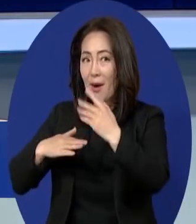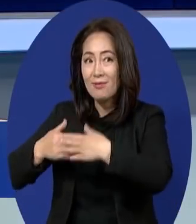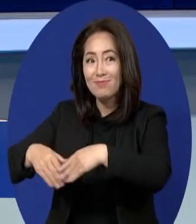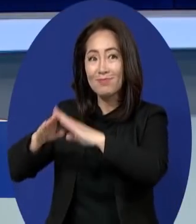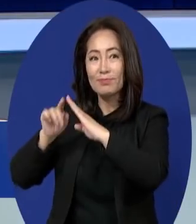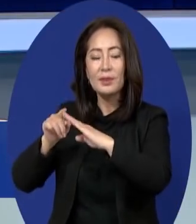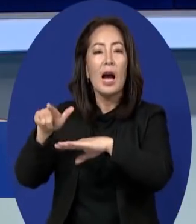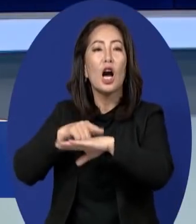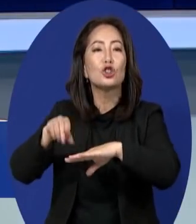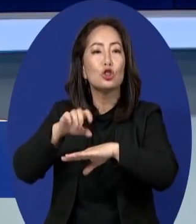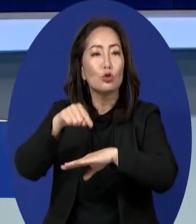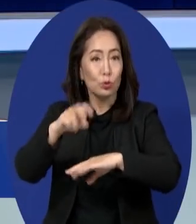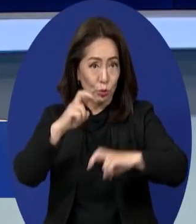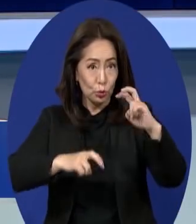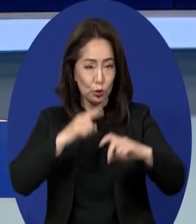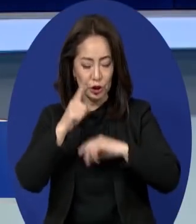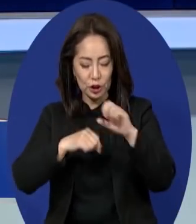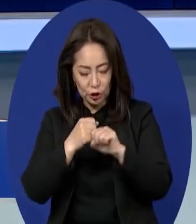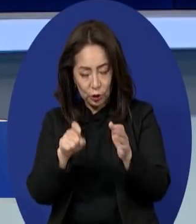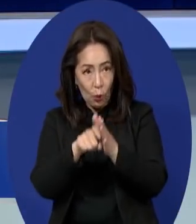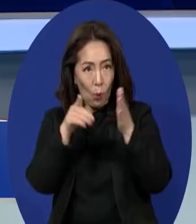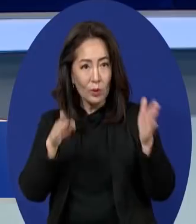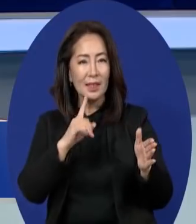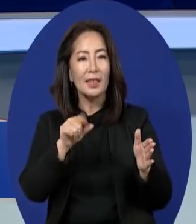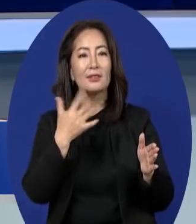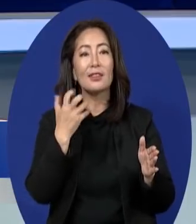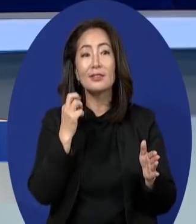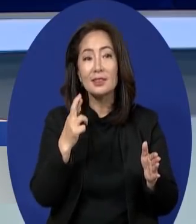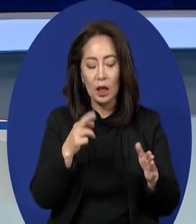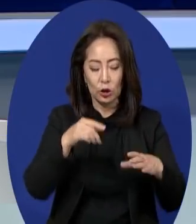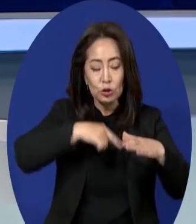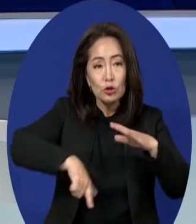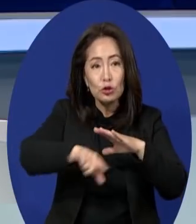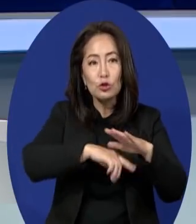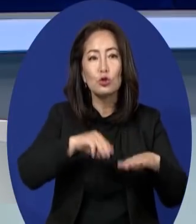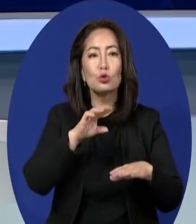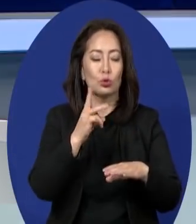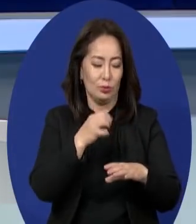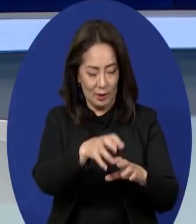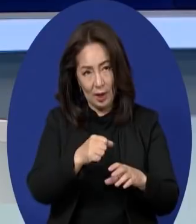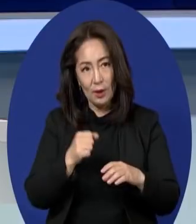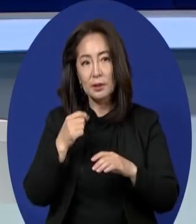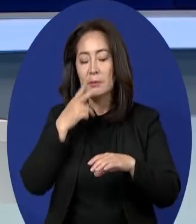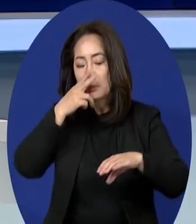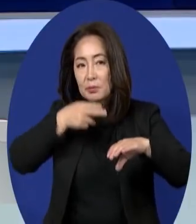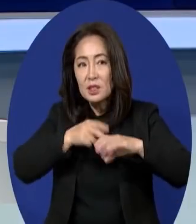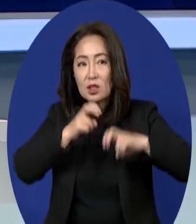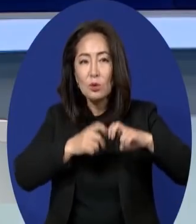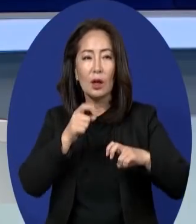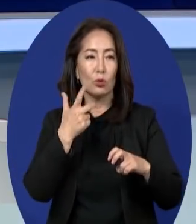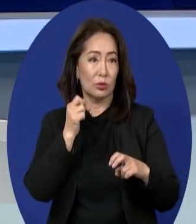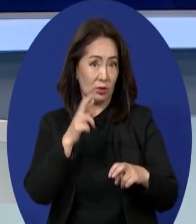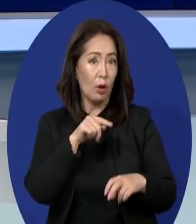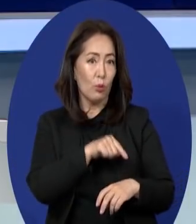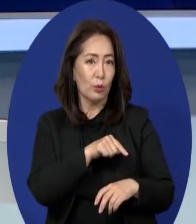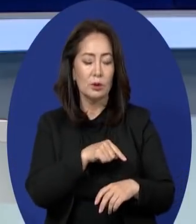тос боловсруулах үйлдвэр жилд 1.5 сая тонн түүхий тос боловсруулж 1.3 сая тонн шатхуун үйлдвэрлэнэ. Боловсруулах үйлдвэрийн